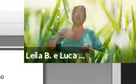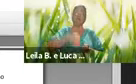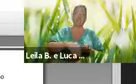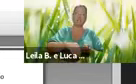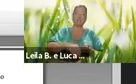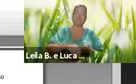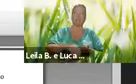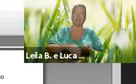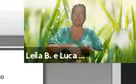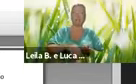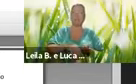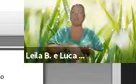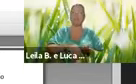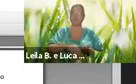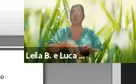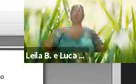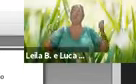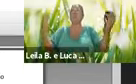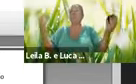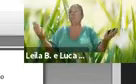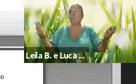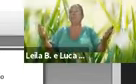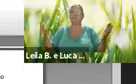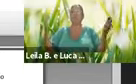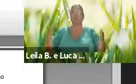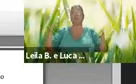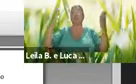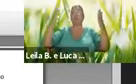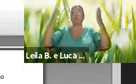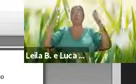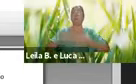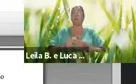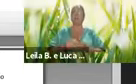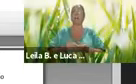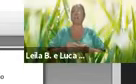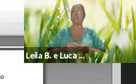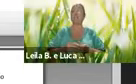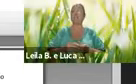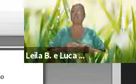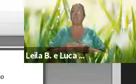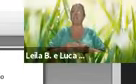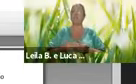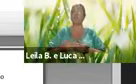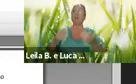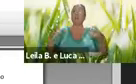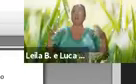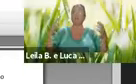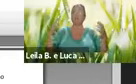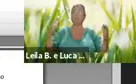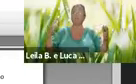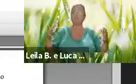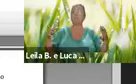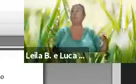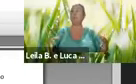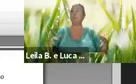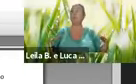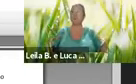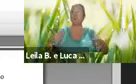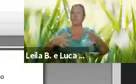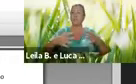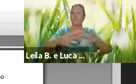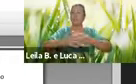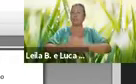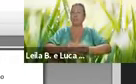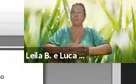delle persone che stavano nella riunione. Di noi, se ci sta un mondo spirituale che ci sta vedendo, loro percepiscono in